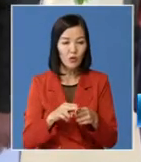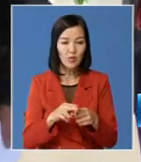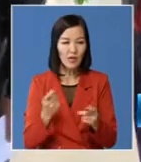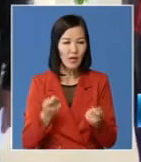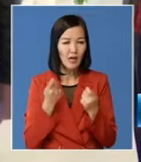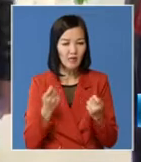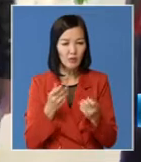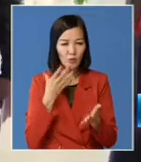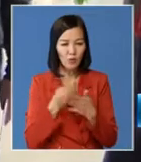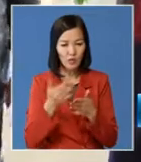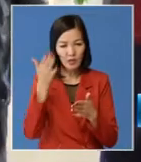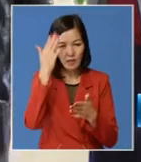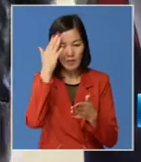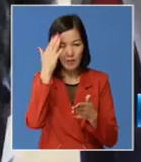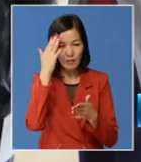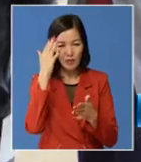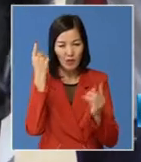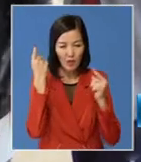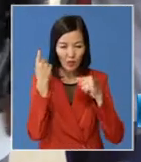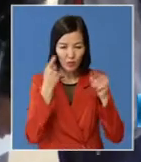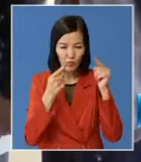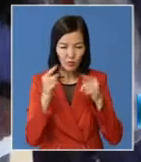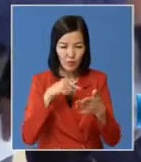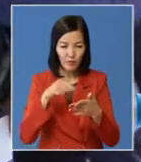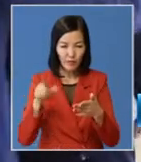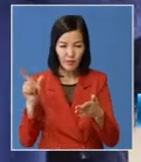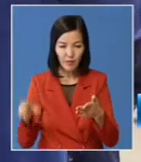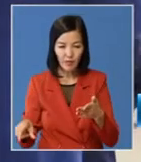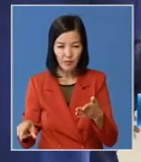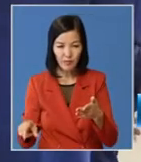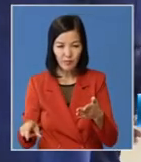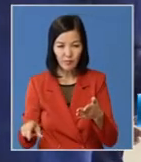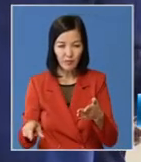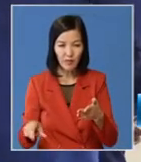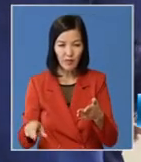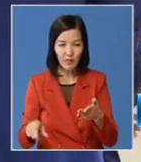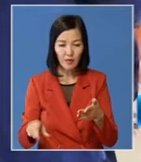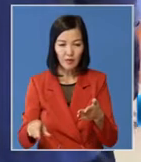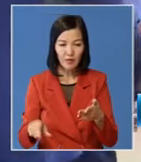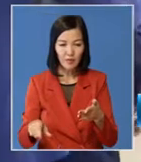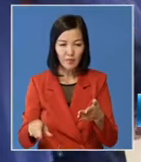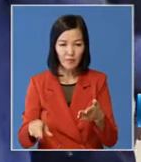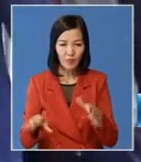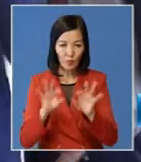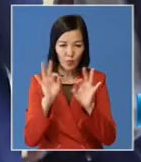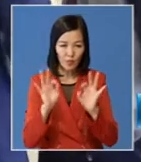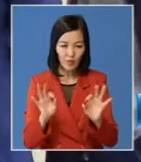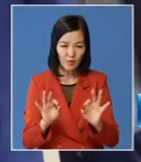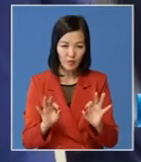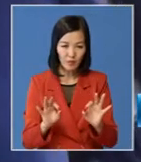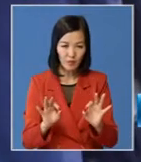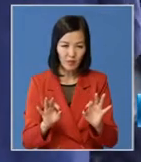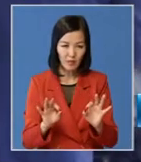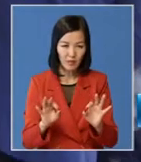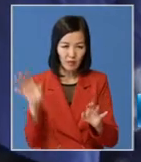өзінің талантымен, өзінің поэзиясымен, өзіндік бір жақсы құбылыстарымен, өнерімен көтерілген жігіт,